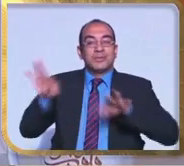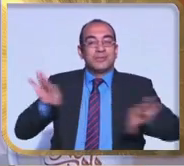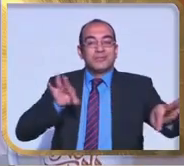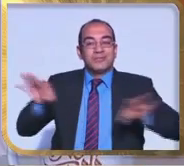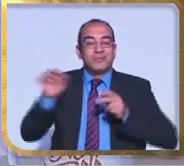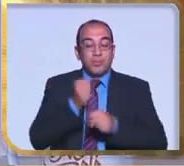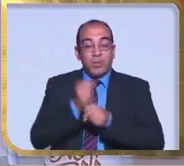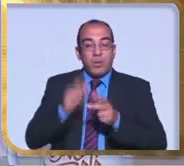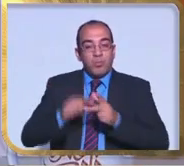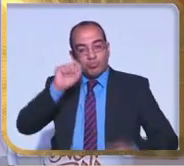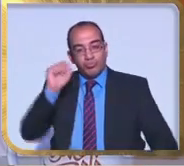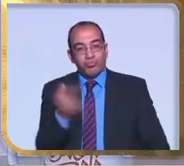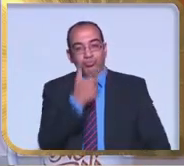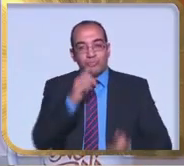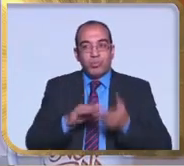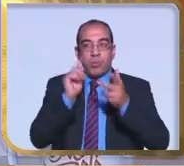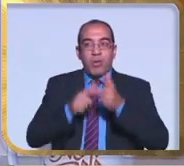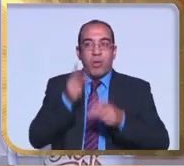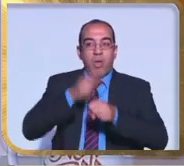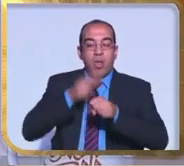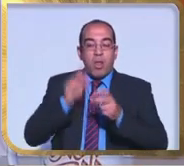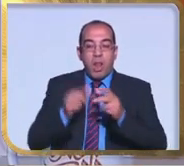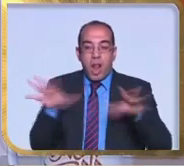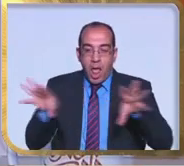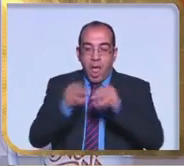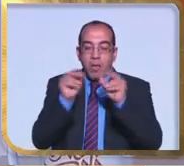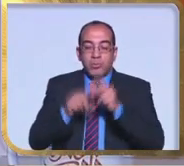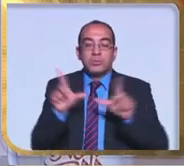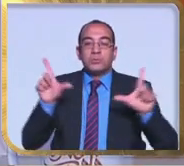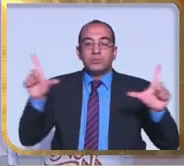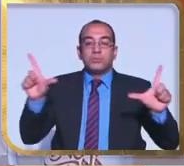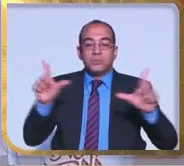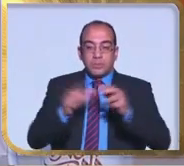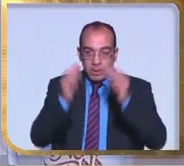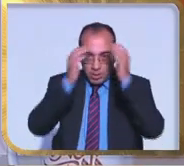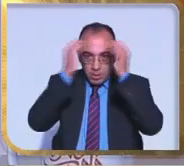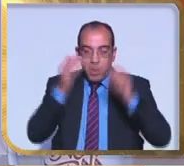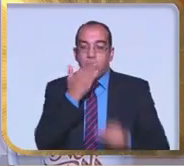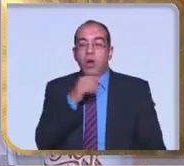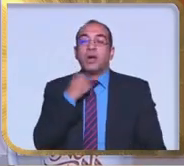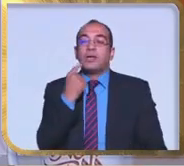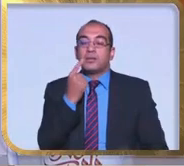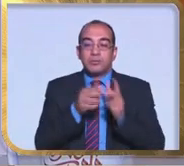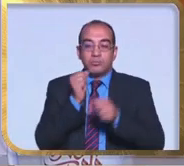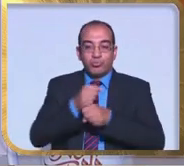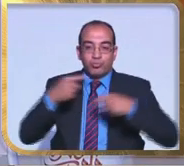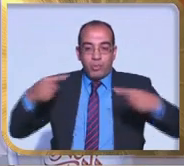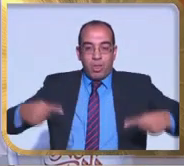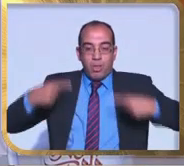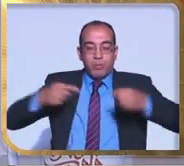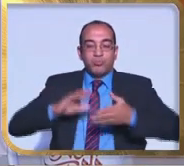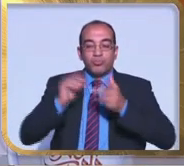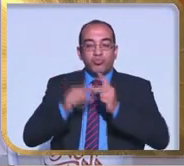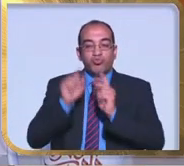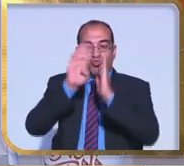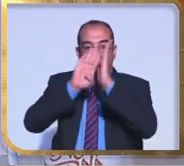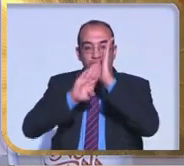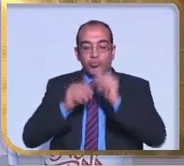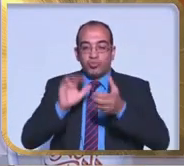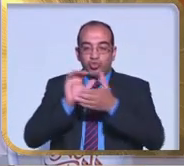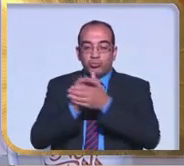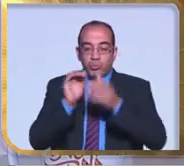عقد فريد في الجامع الصحيح للإمام البخاري، وما زلنا في شريف